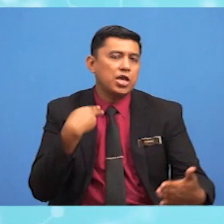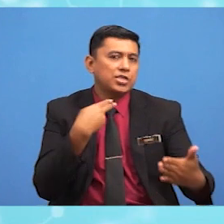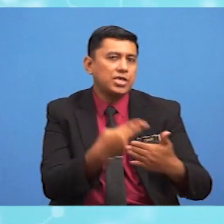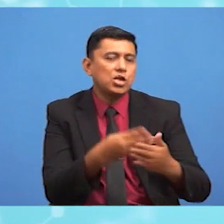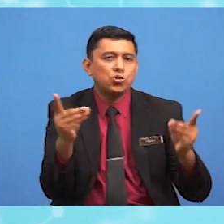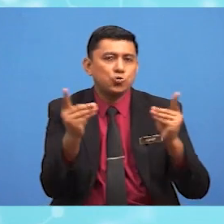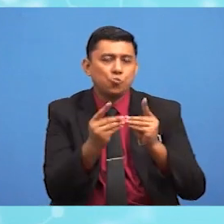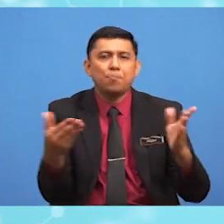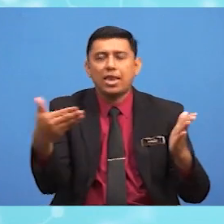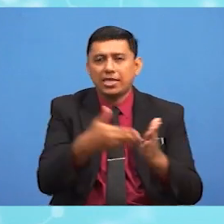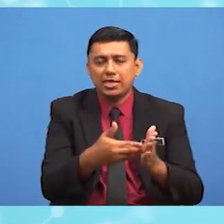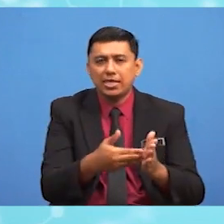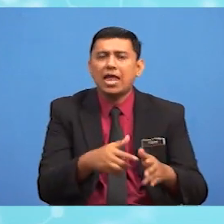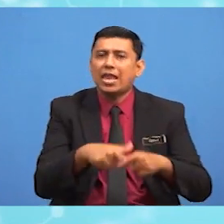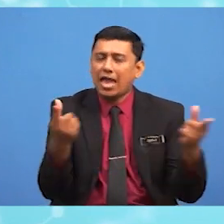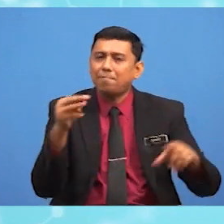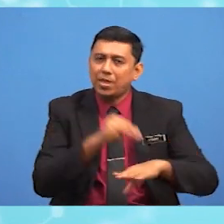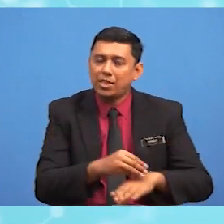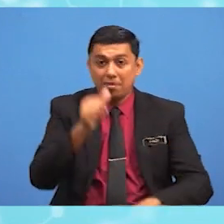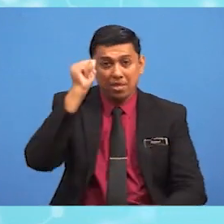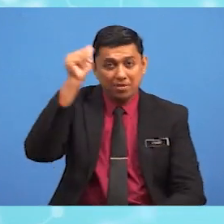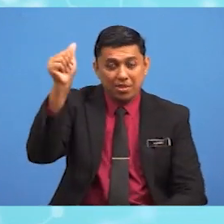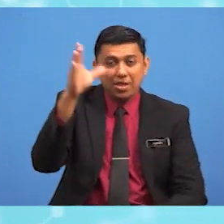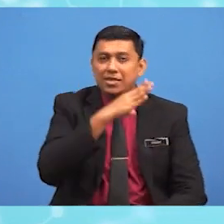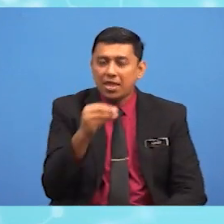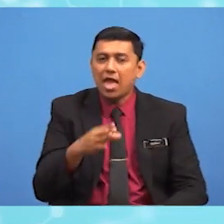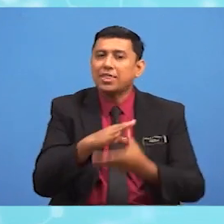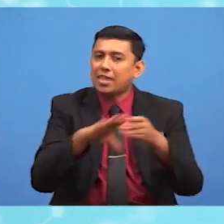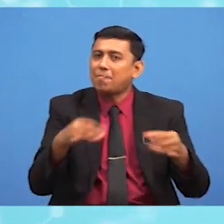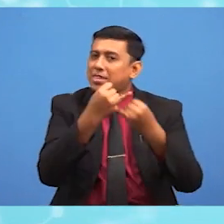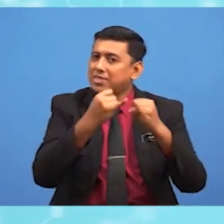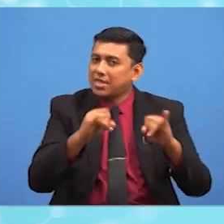Sehingga bertemu lagi di lain masa. Assalamualaikum dan selamat sejahtera.